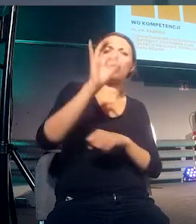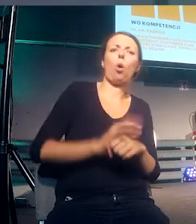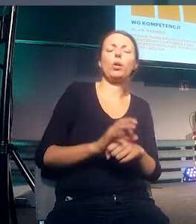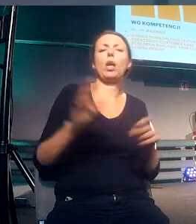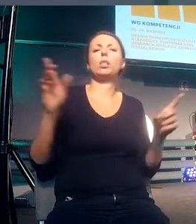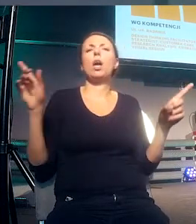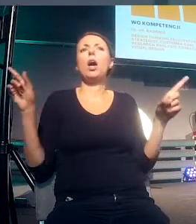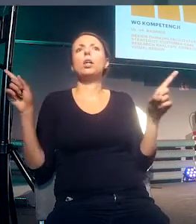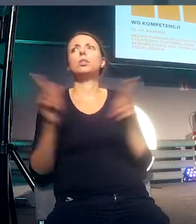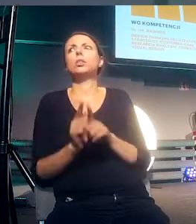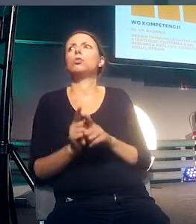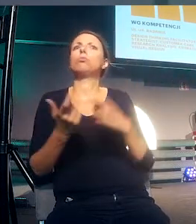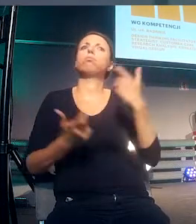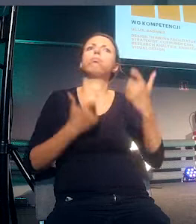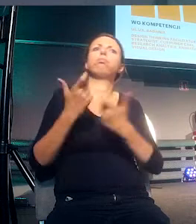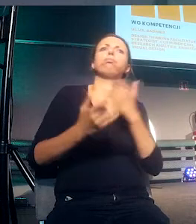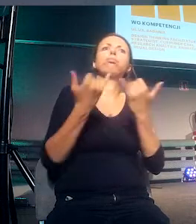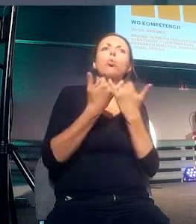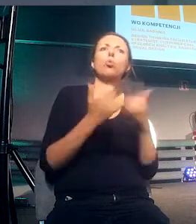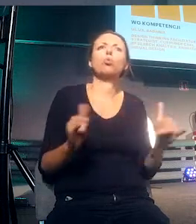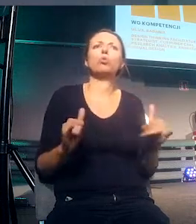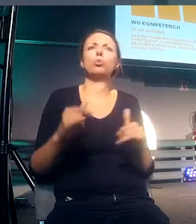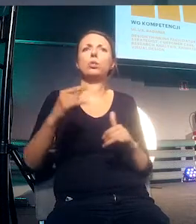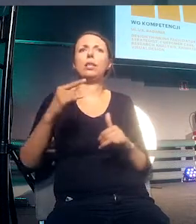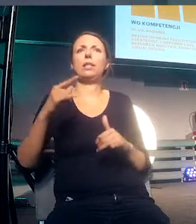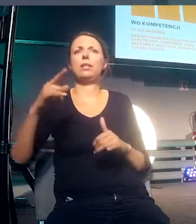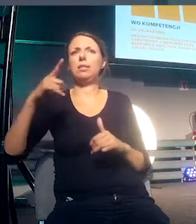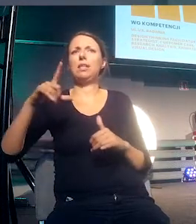wcześniej nie po stronie agencji digitalowej, czy